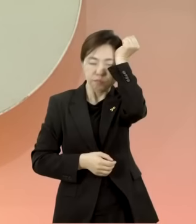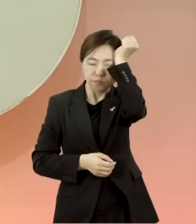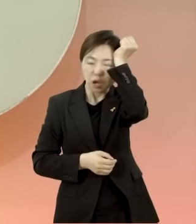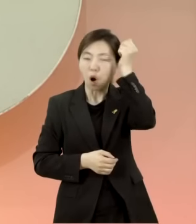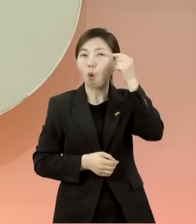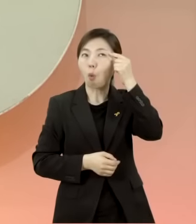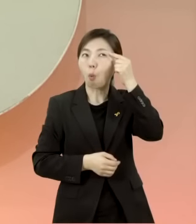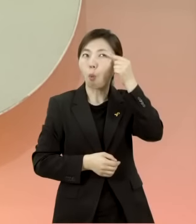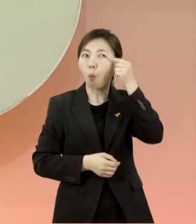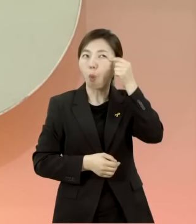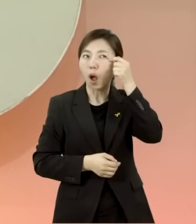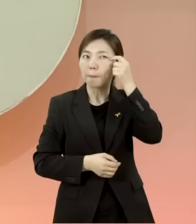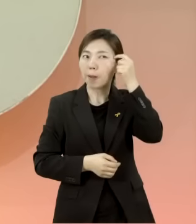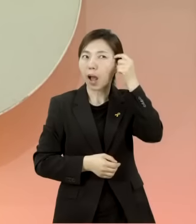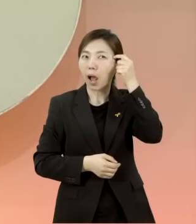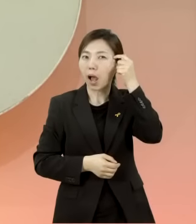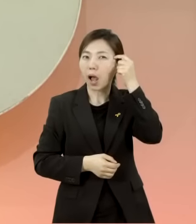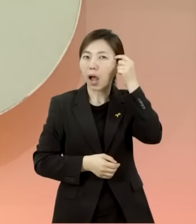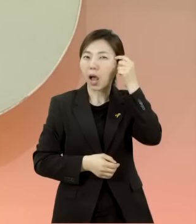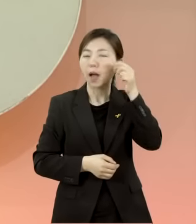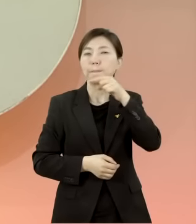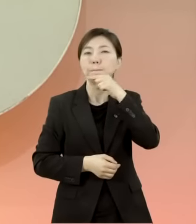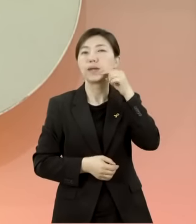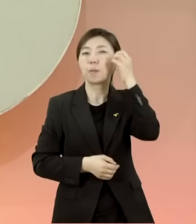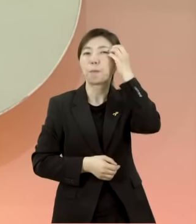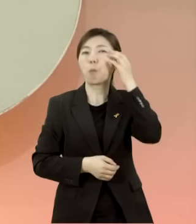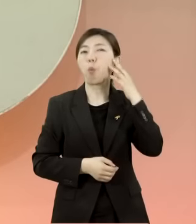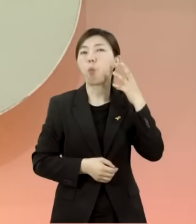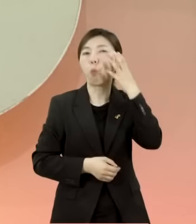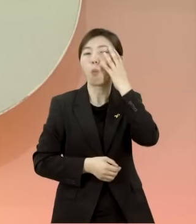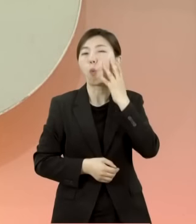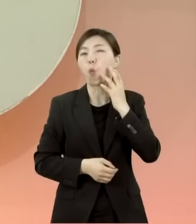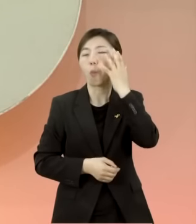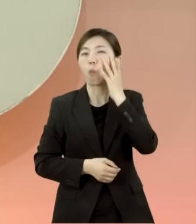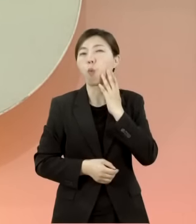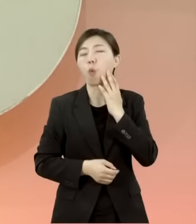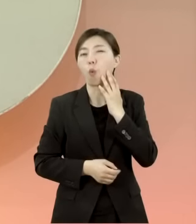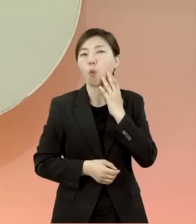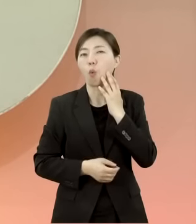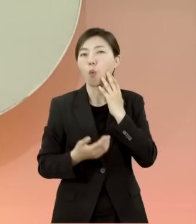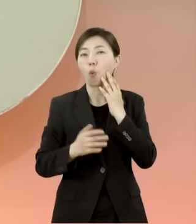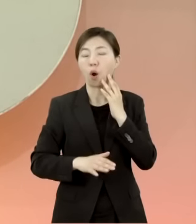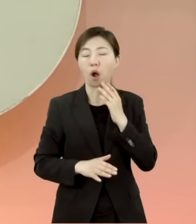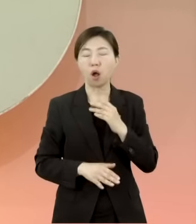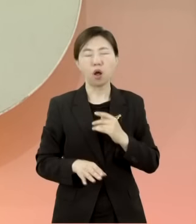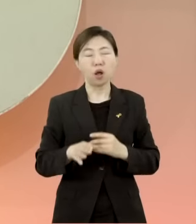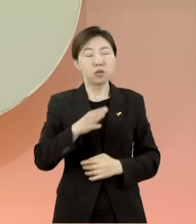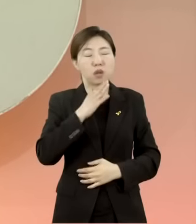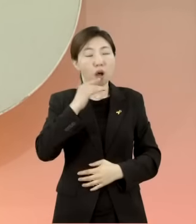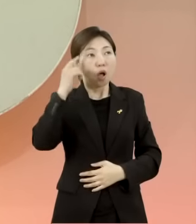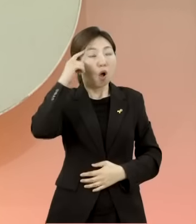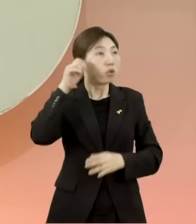거예요 그리고 그 단주가 딱 여기에 꽂혀 가지고 여기서 이제 찢어져서 막 피가